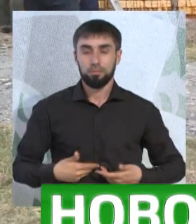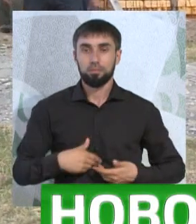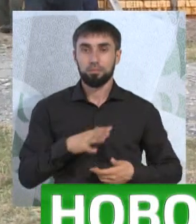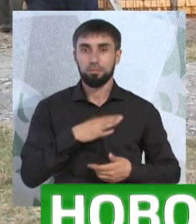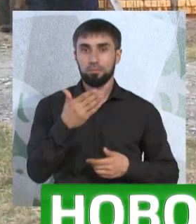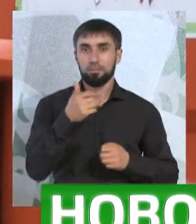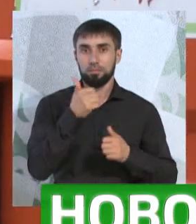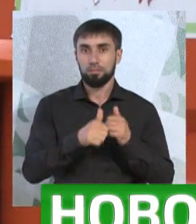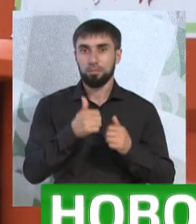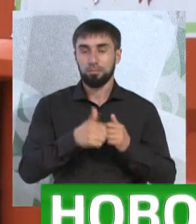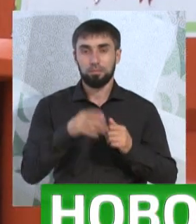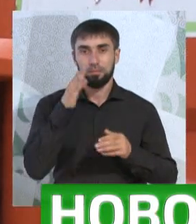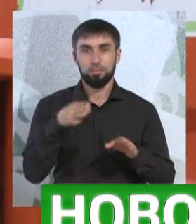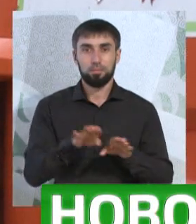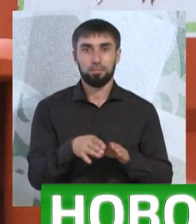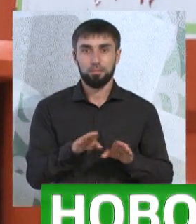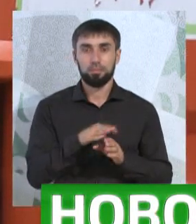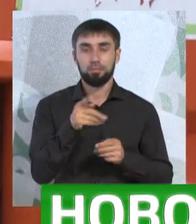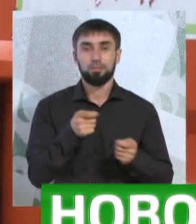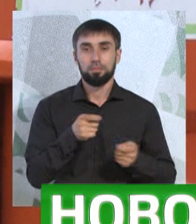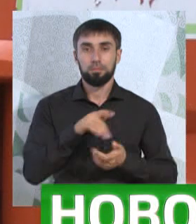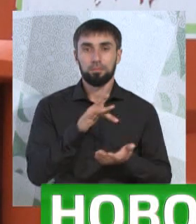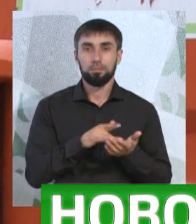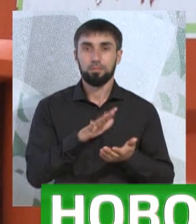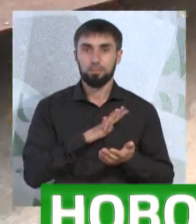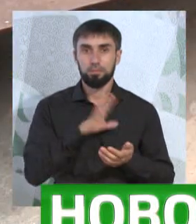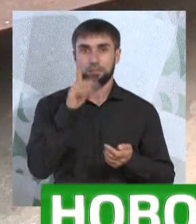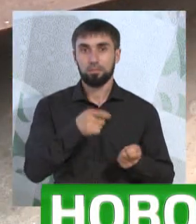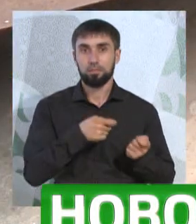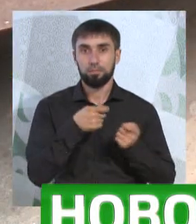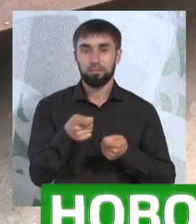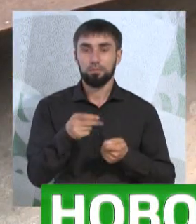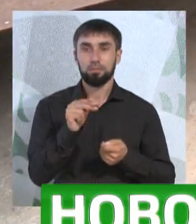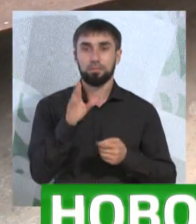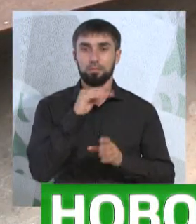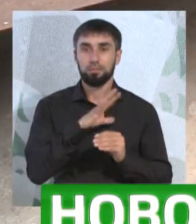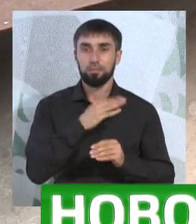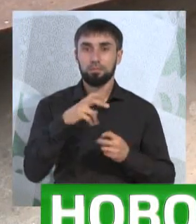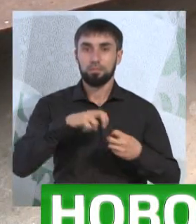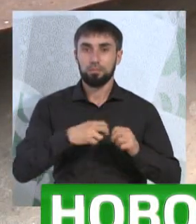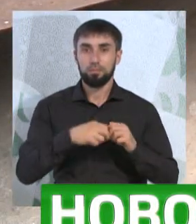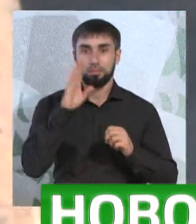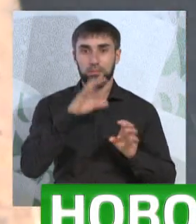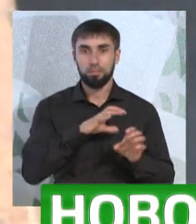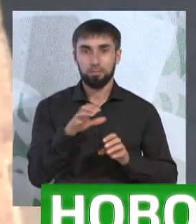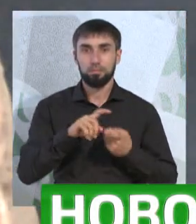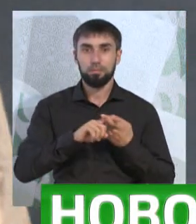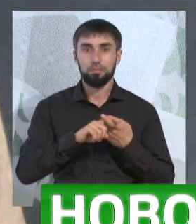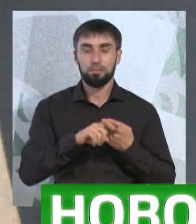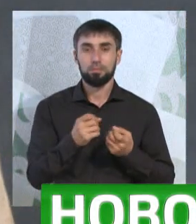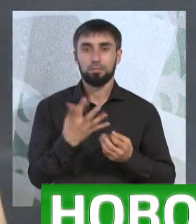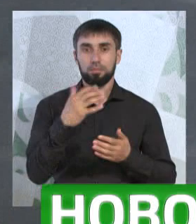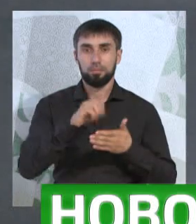с перебоями. Для таких случаев администрация города наладила ее подвоз. Как удалось выяснить, проблемы с водоснабжением связаны с